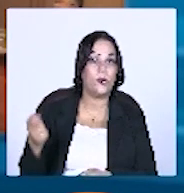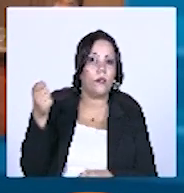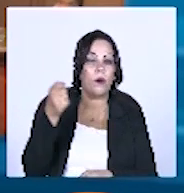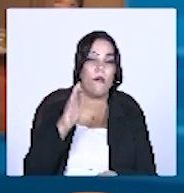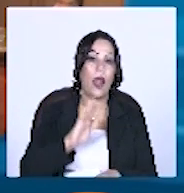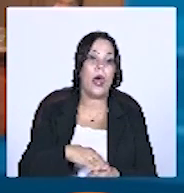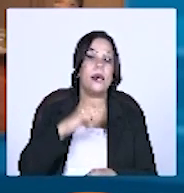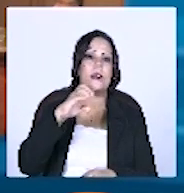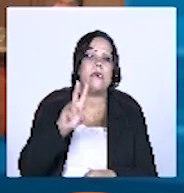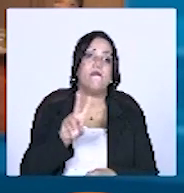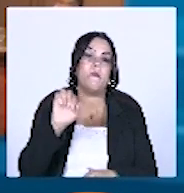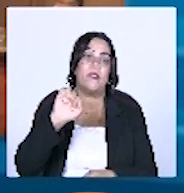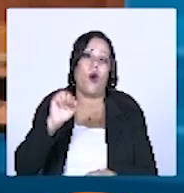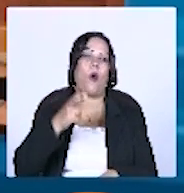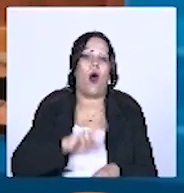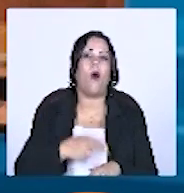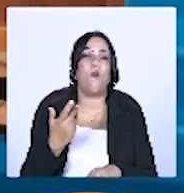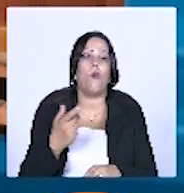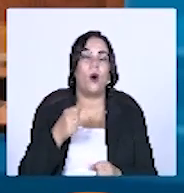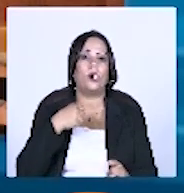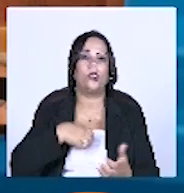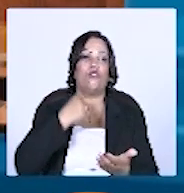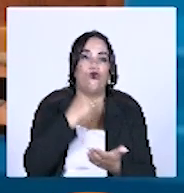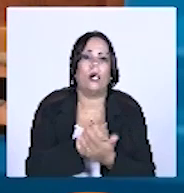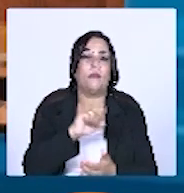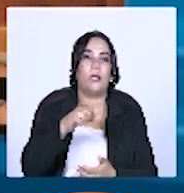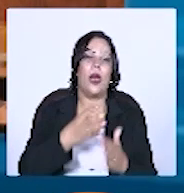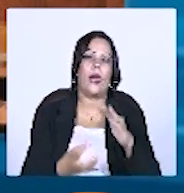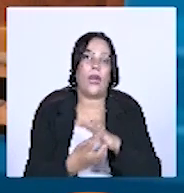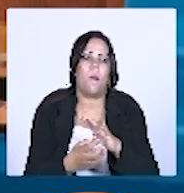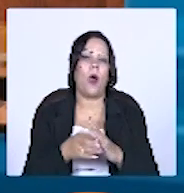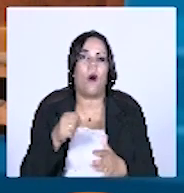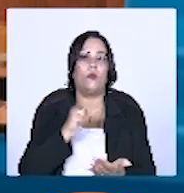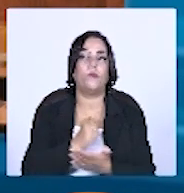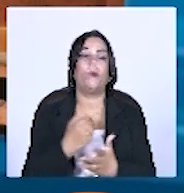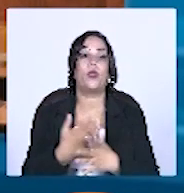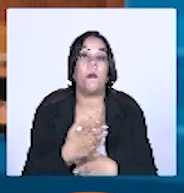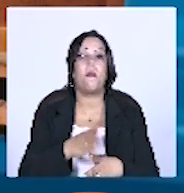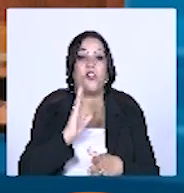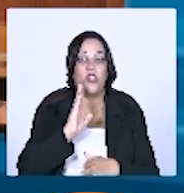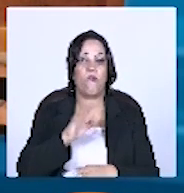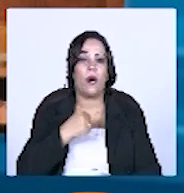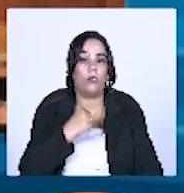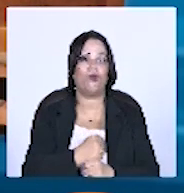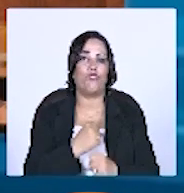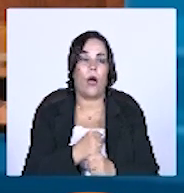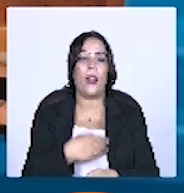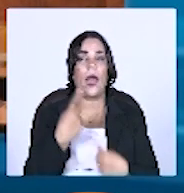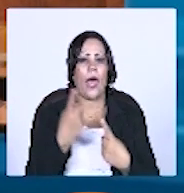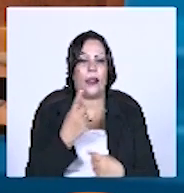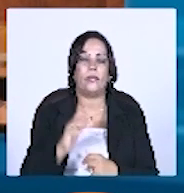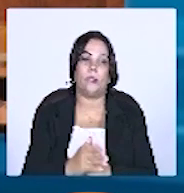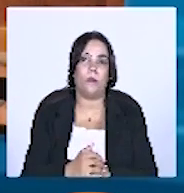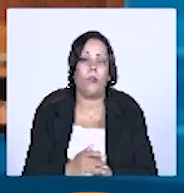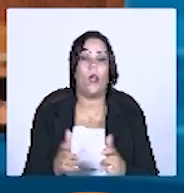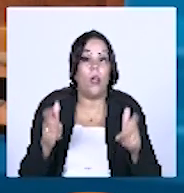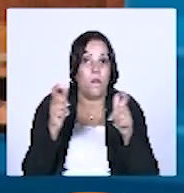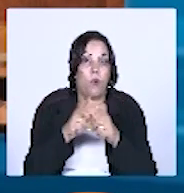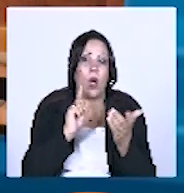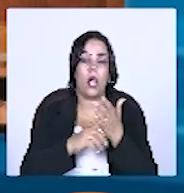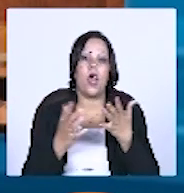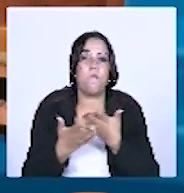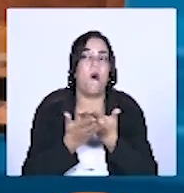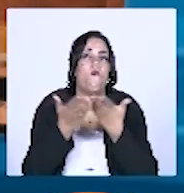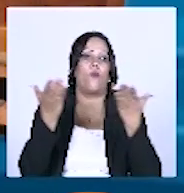الى شهادته الجامعيه او شهادته الدراسيه انه يلتحق بوظيفه في سو العمل يعني المجتمع لابد ان يكون مفتوح